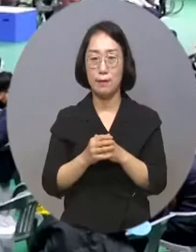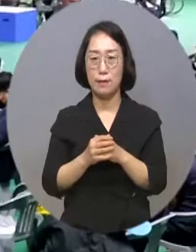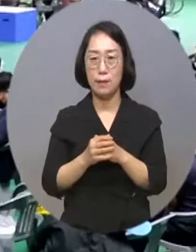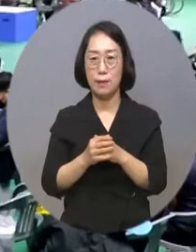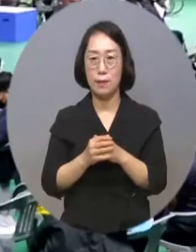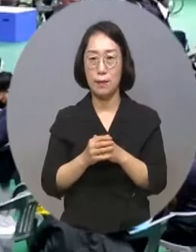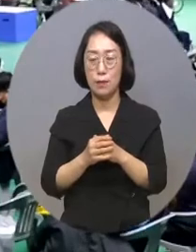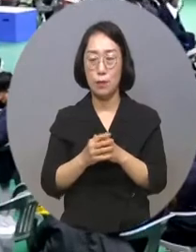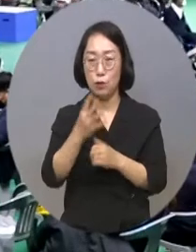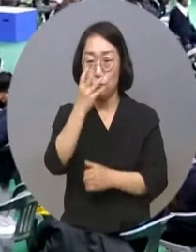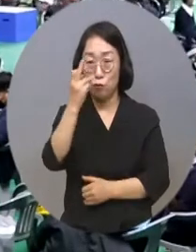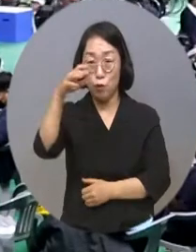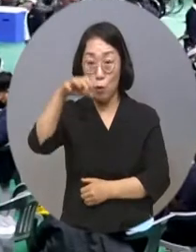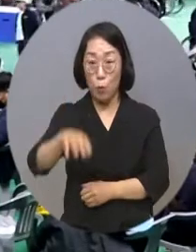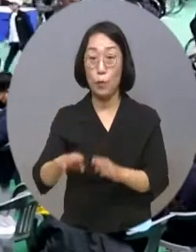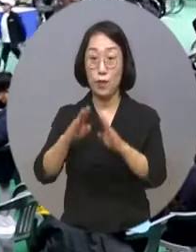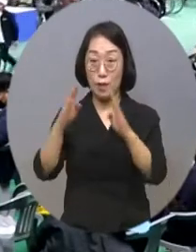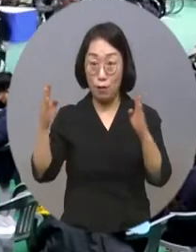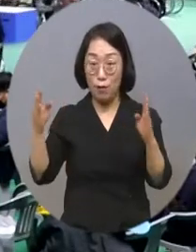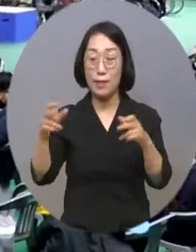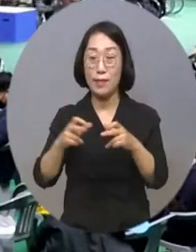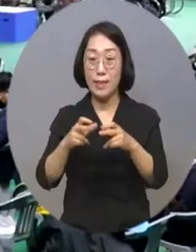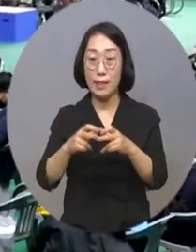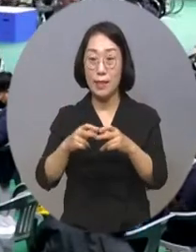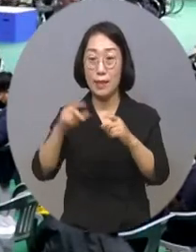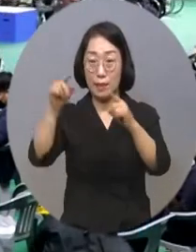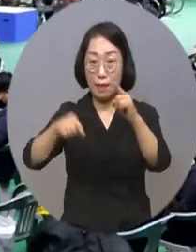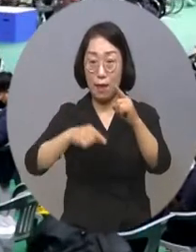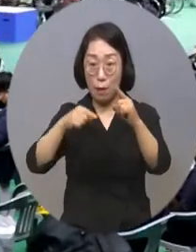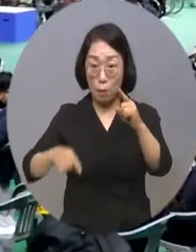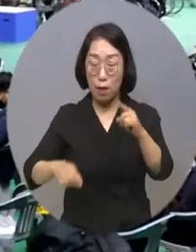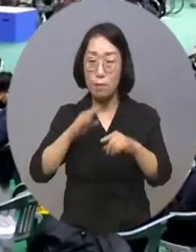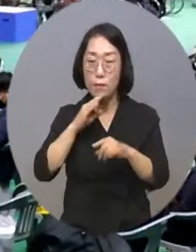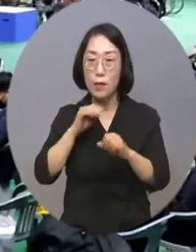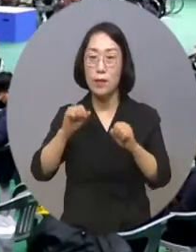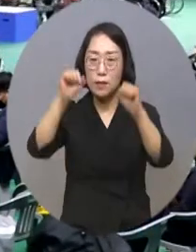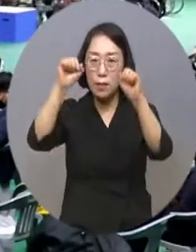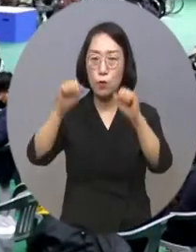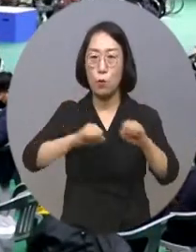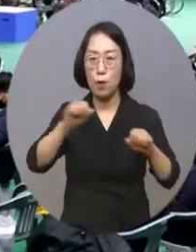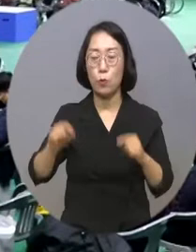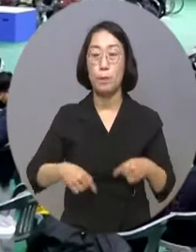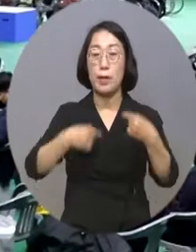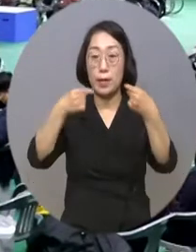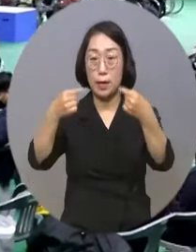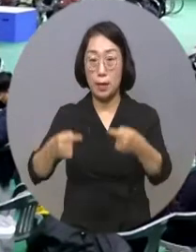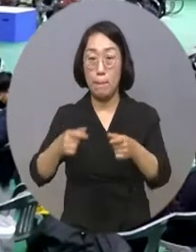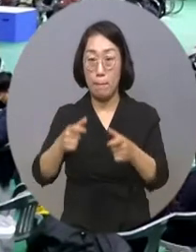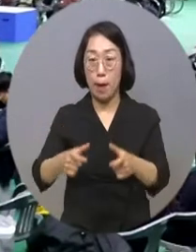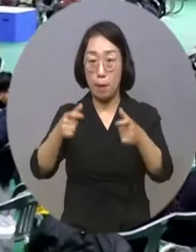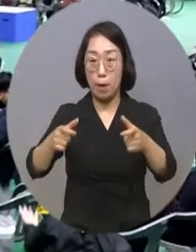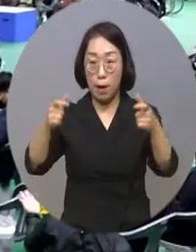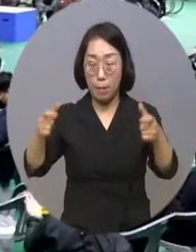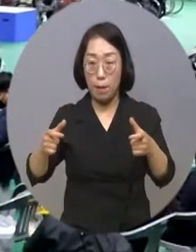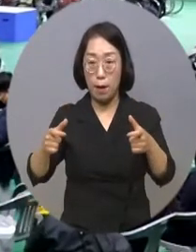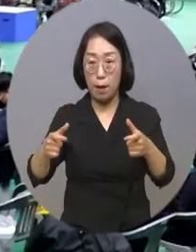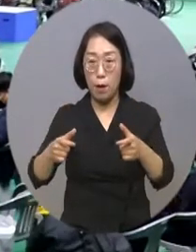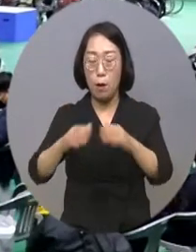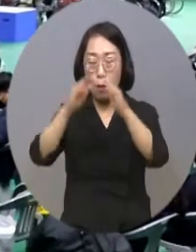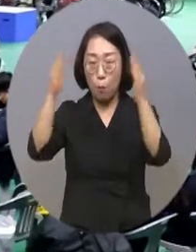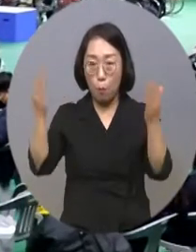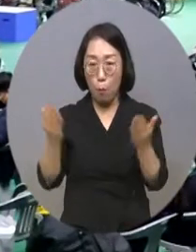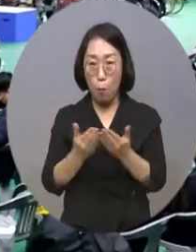전남 순천에서 열리는 전남 장애인 체전 을 통해 장애인들의 체육활동 참여를 높이고 장애인과 비장애인의 경계를 허물어